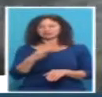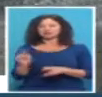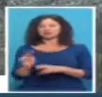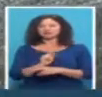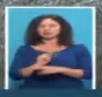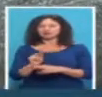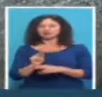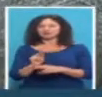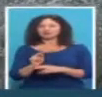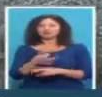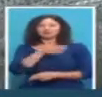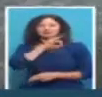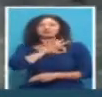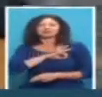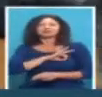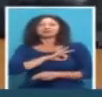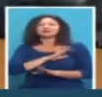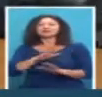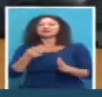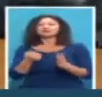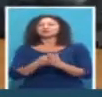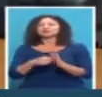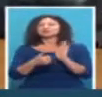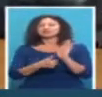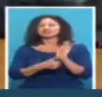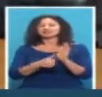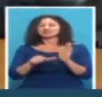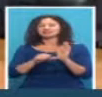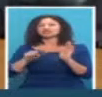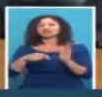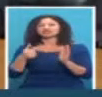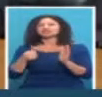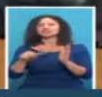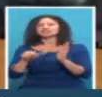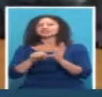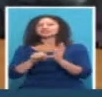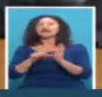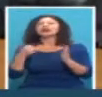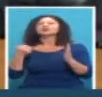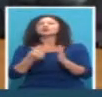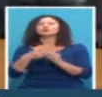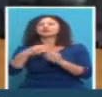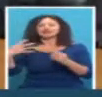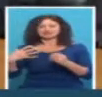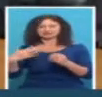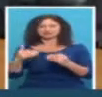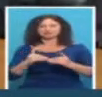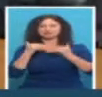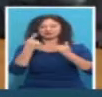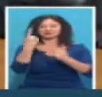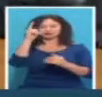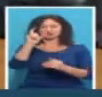норм потребления не до 16,6, а до 15 кубических метров на одного